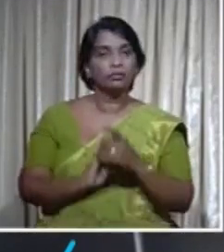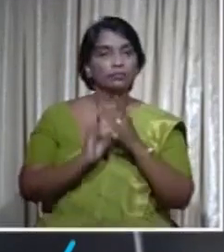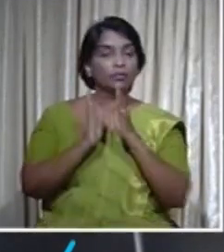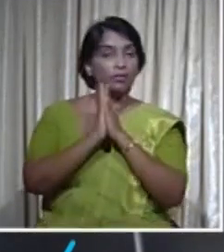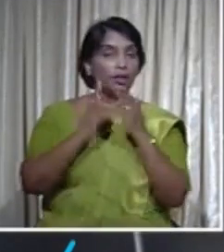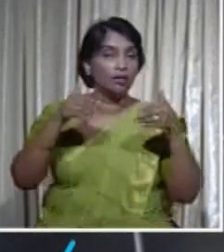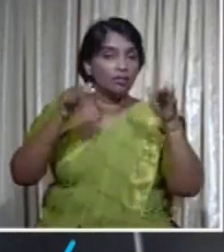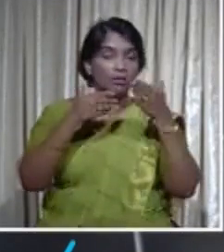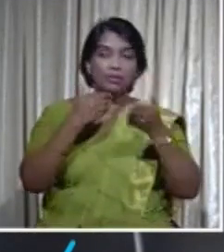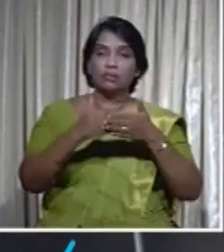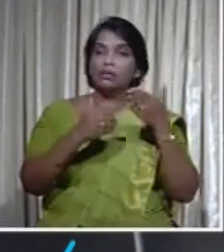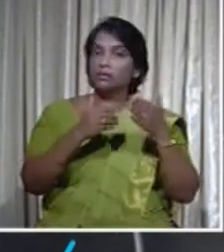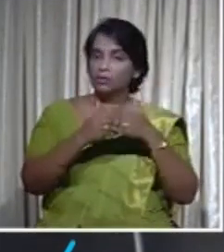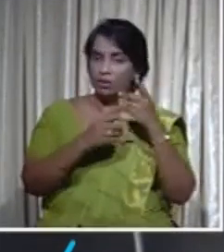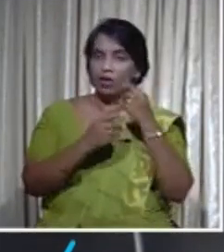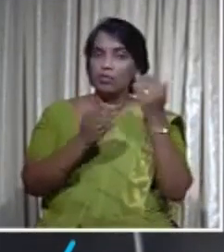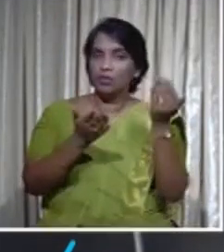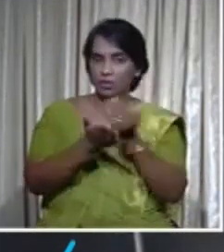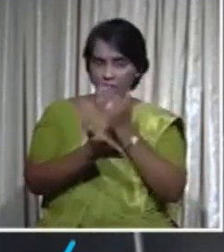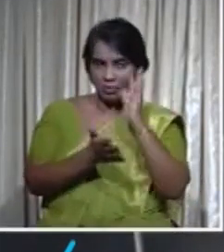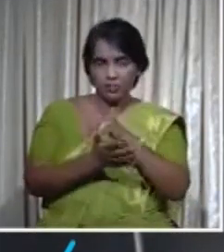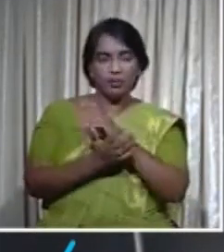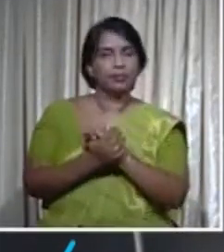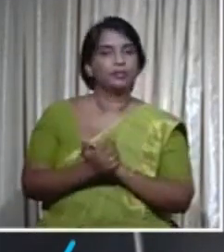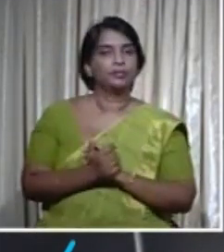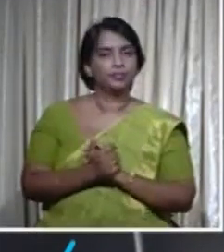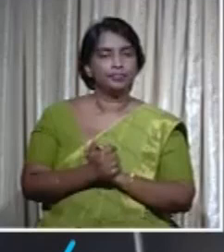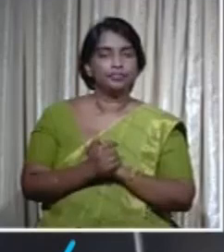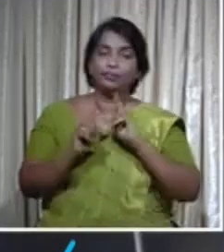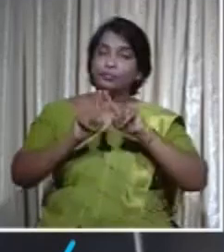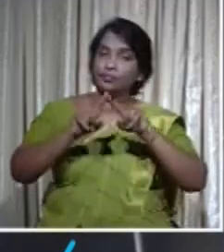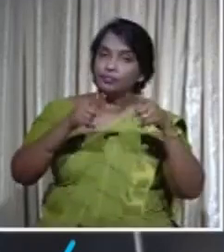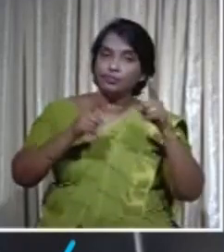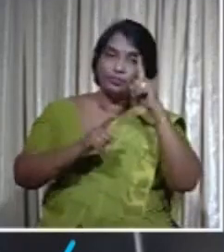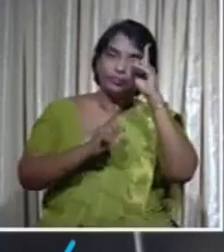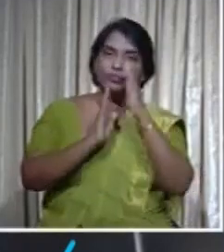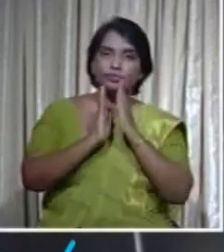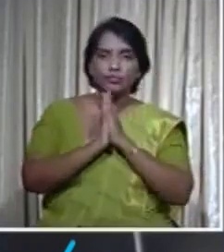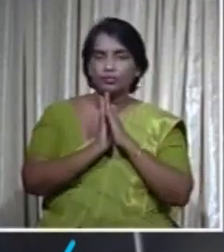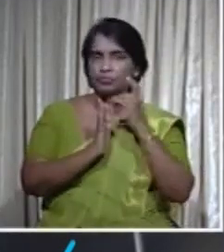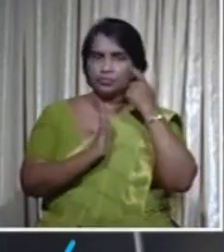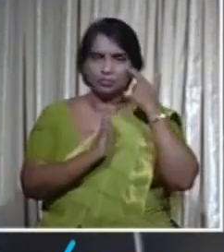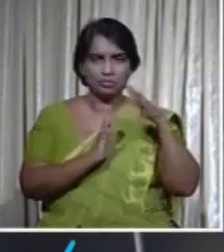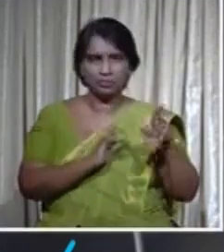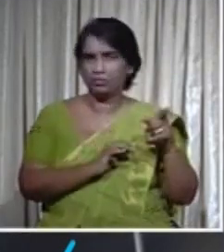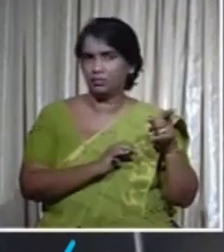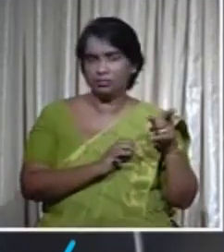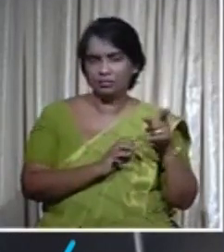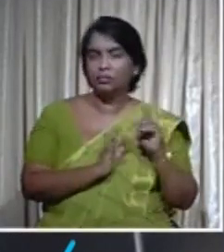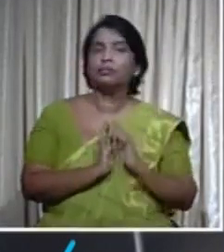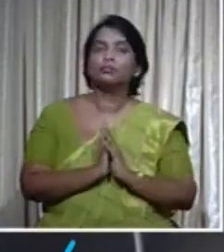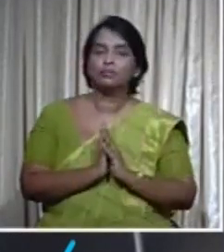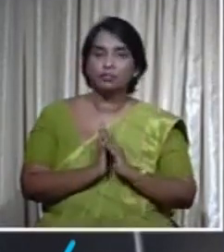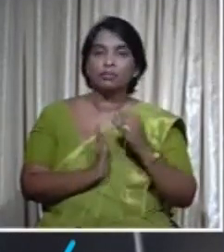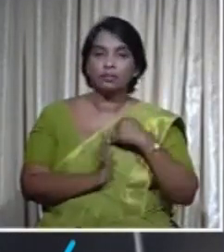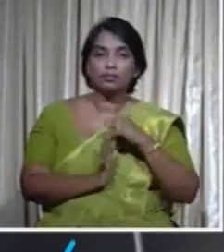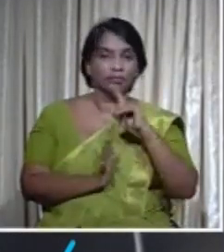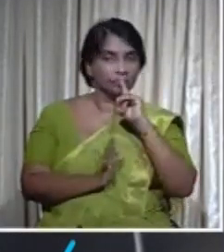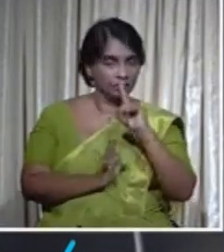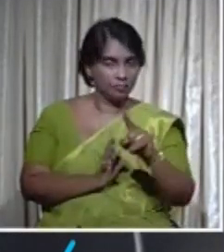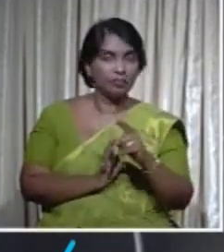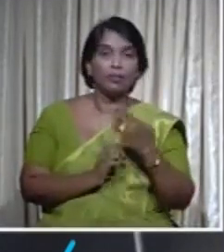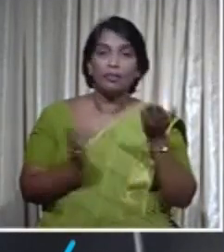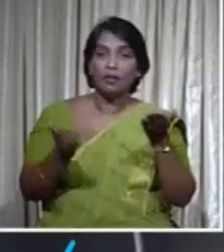கட்டுவதற்கான நிதி ஒதுக்கப்பட்டிருக்கிறது ஏனைய மதங்கள் புறக்கணிக்கப்பட்டிருக்கிறது நான் கேட்கின்றேன் எங்களுடைய